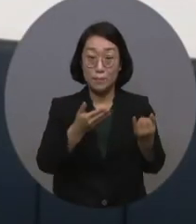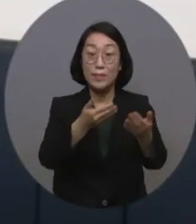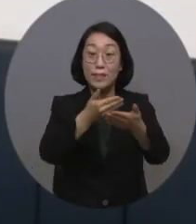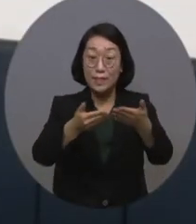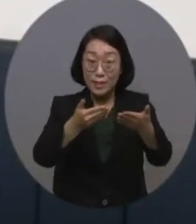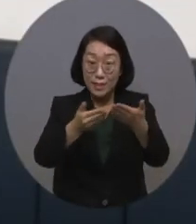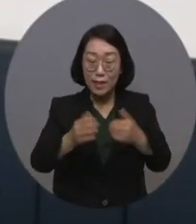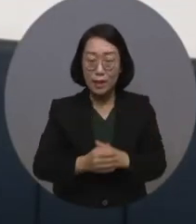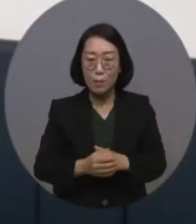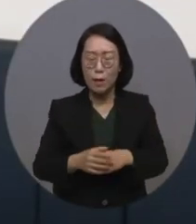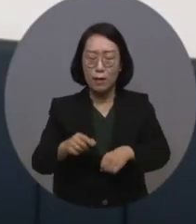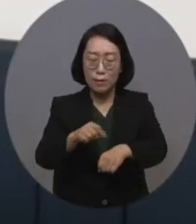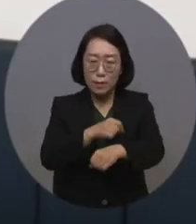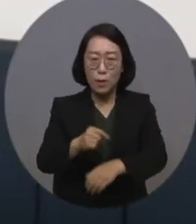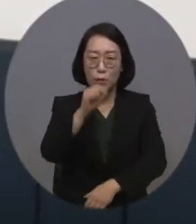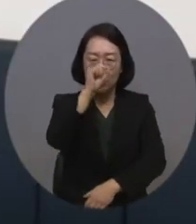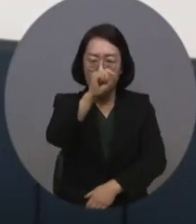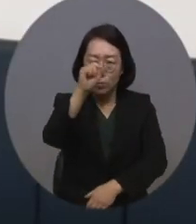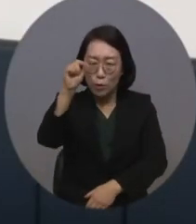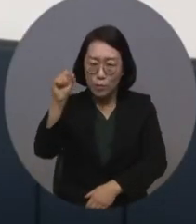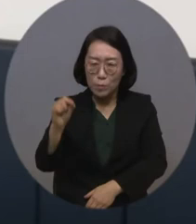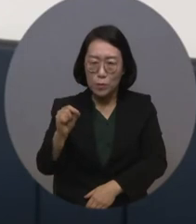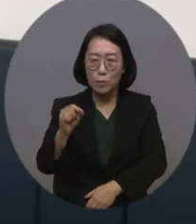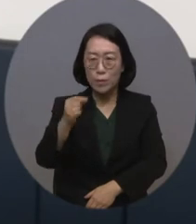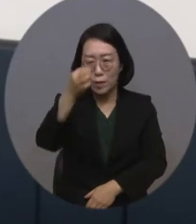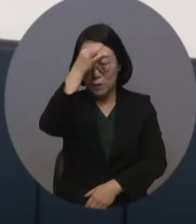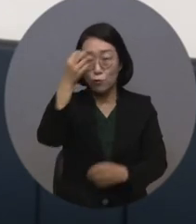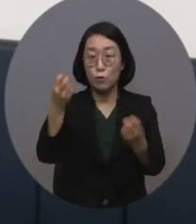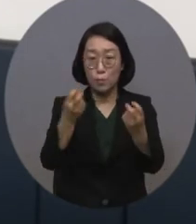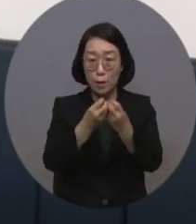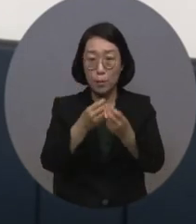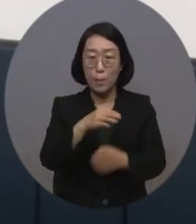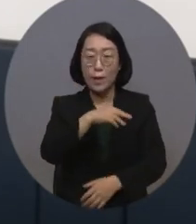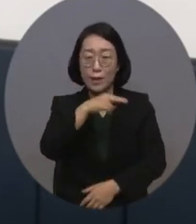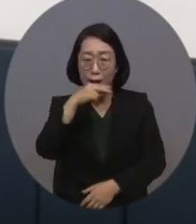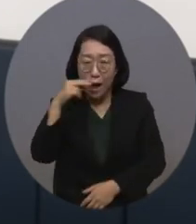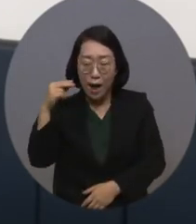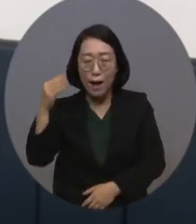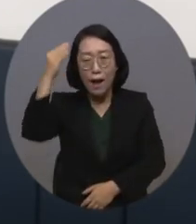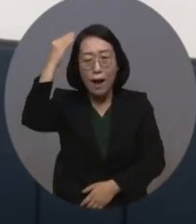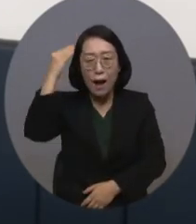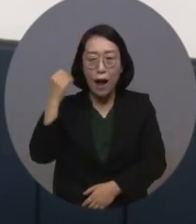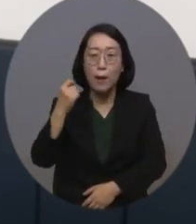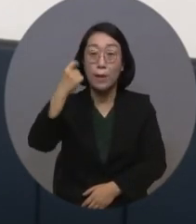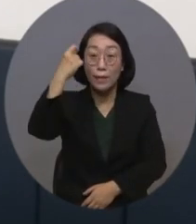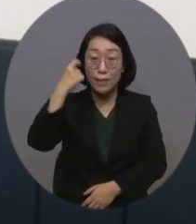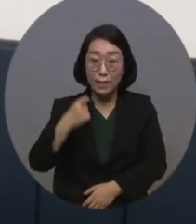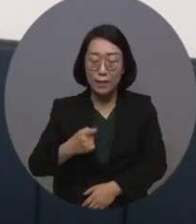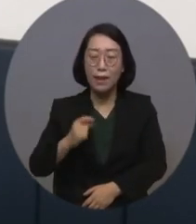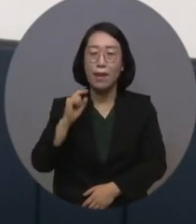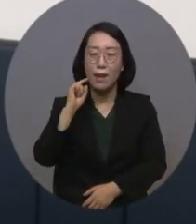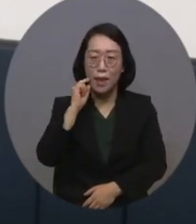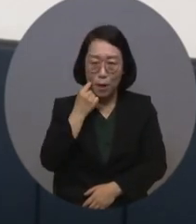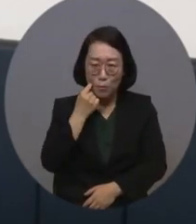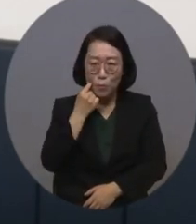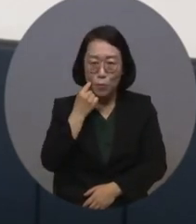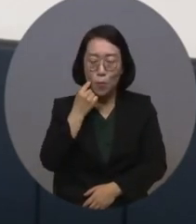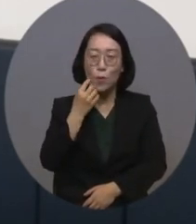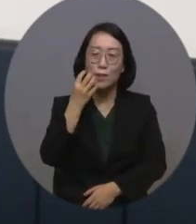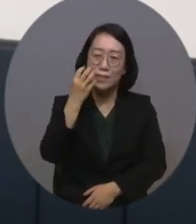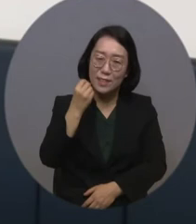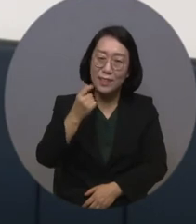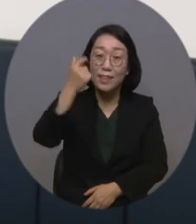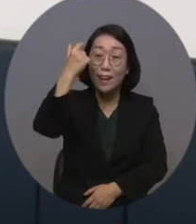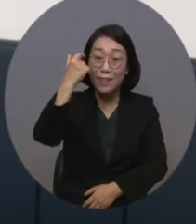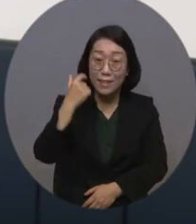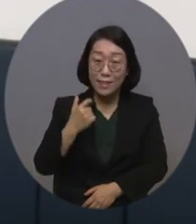작품은 독창적인 점선 기법으로 향기로운 꽃향기와 묵향이 어우러져 아름답고 오묘한 자연의